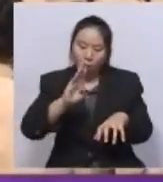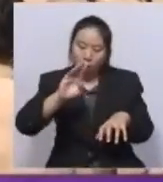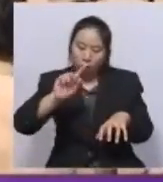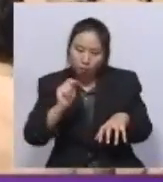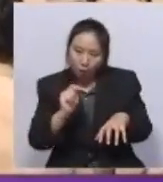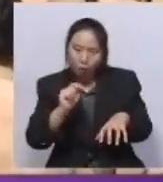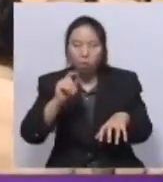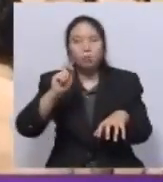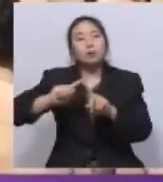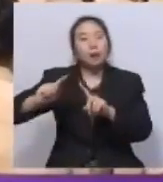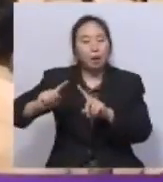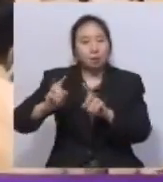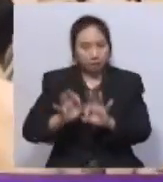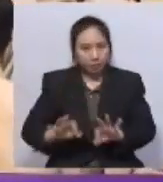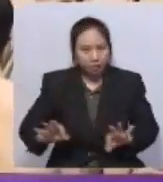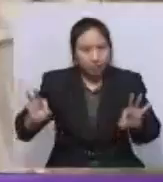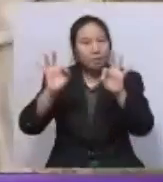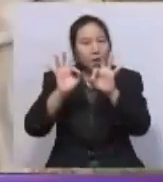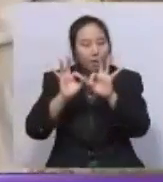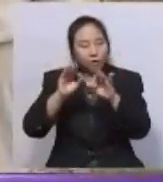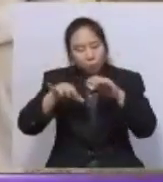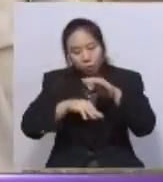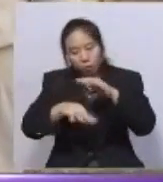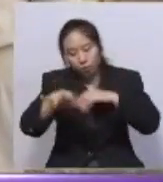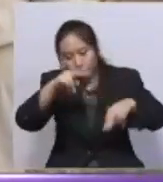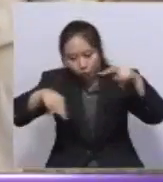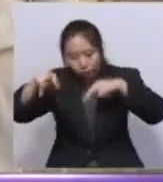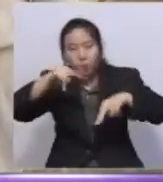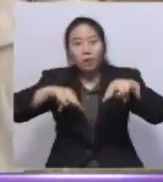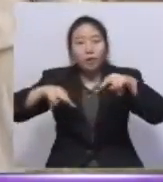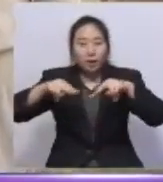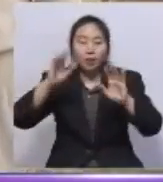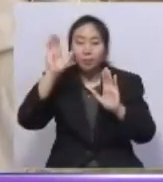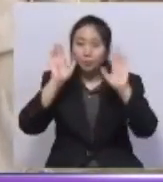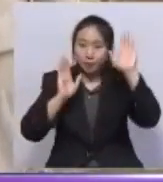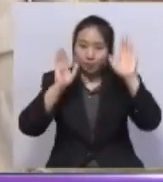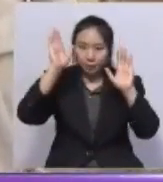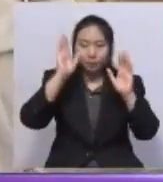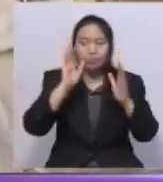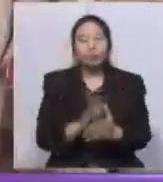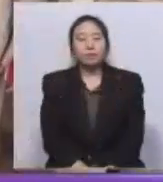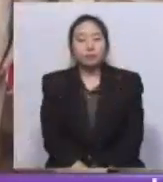ถิ่นอันเป็นรากฐานสำคัญของการปกครองในระบอบประชาธิปไตยของประเทศไทยครับ